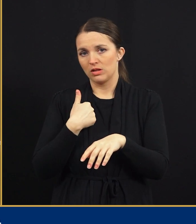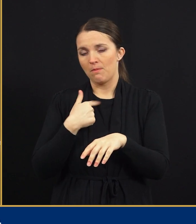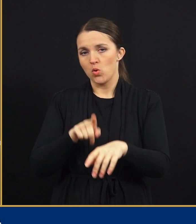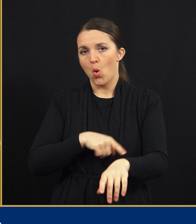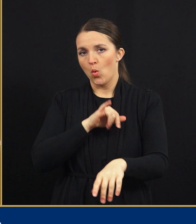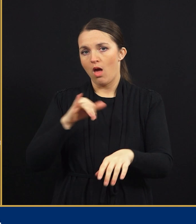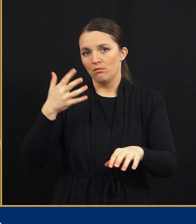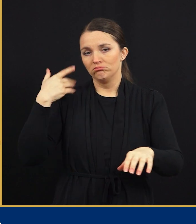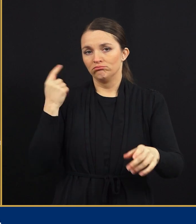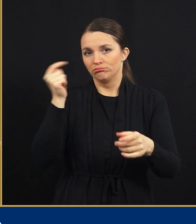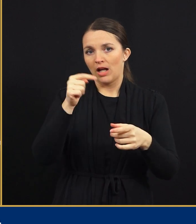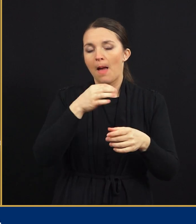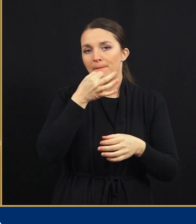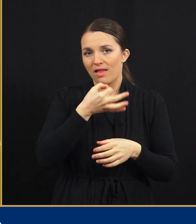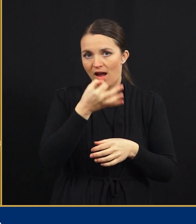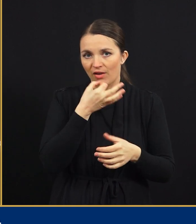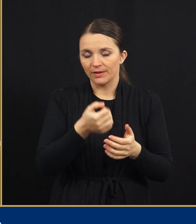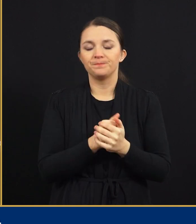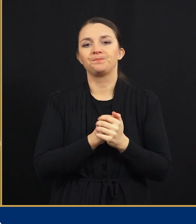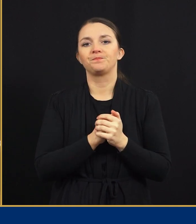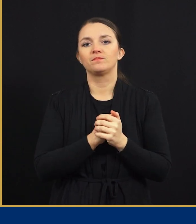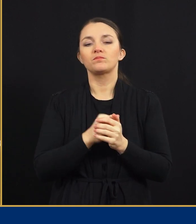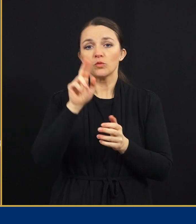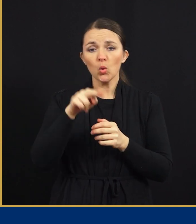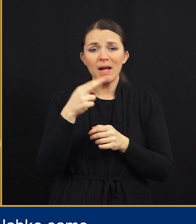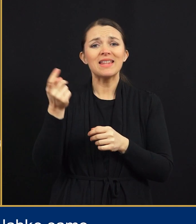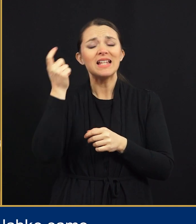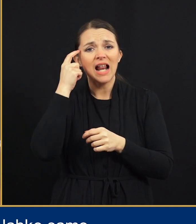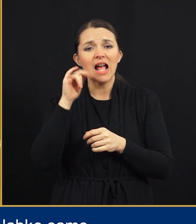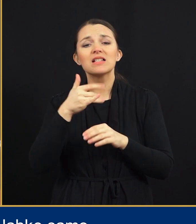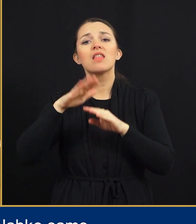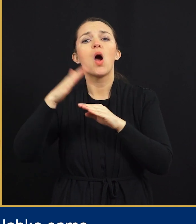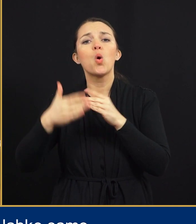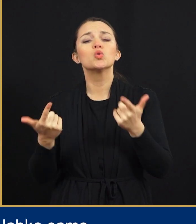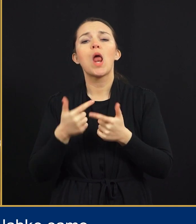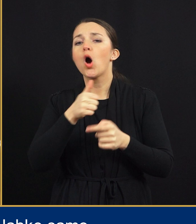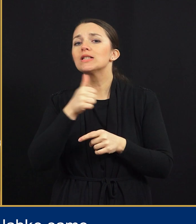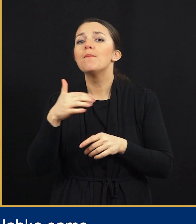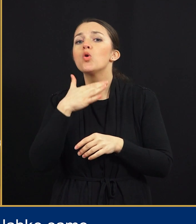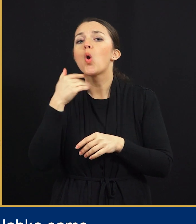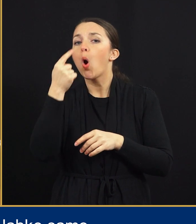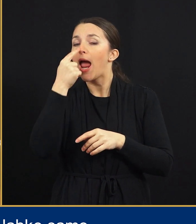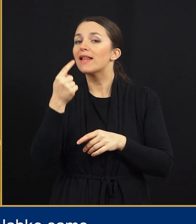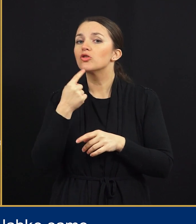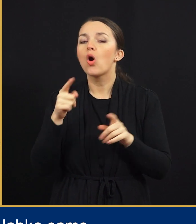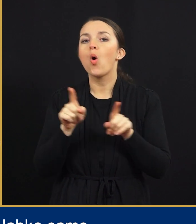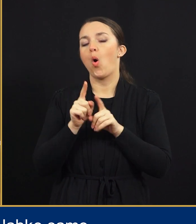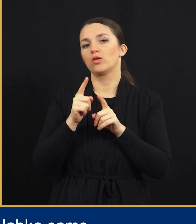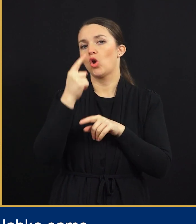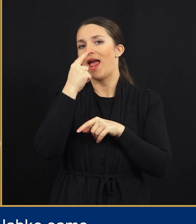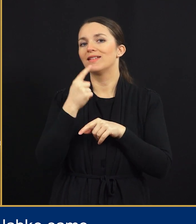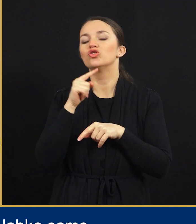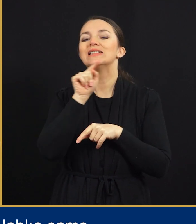sem dolgo vrsto let zahajala predavati. Umetna inteligenca je na koncu lahko samo toliko etična, kot